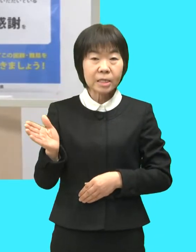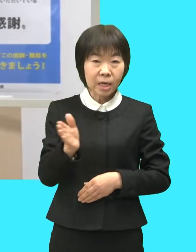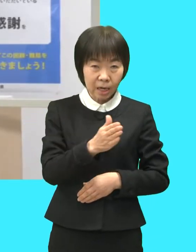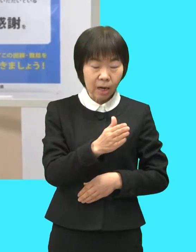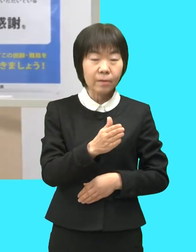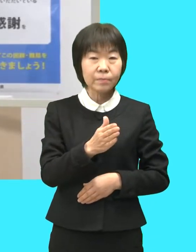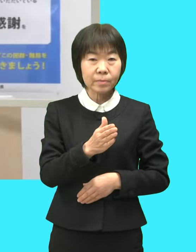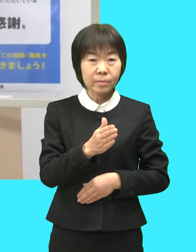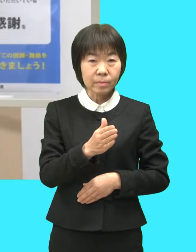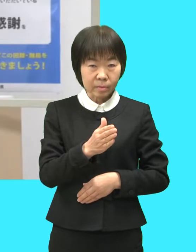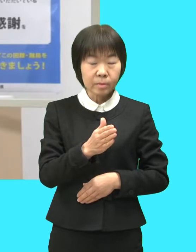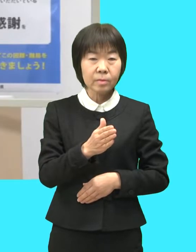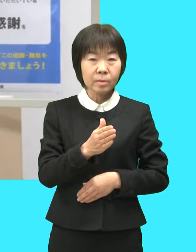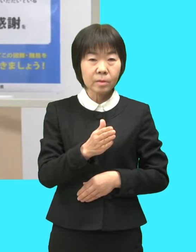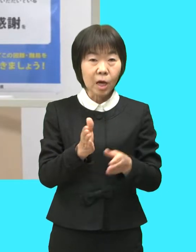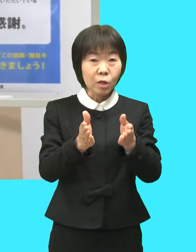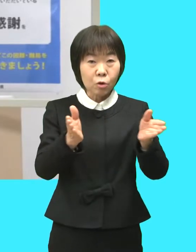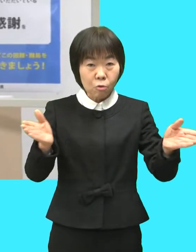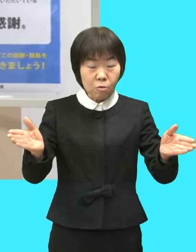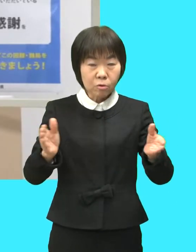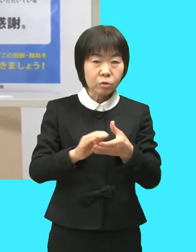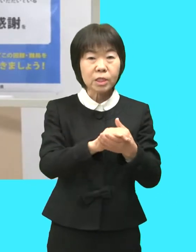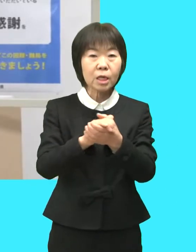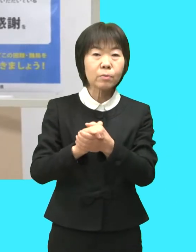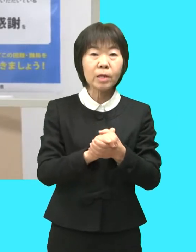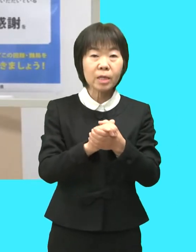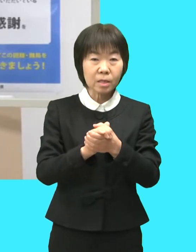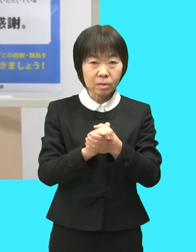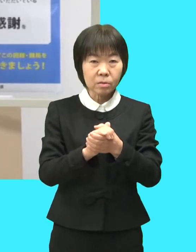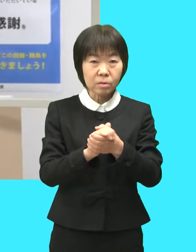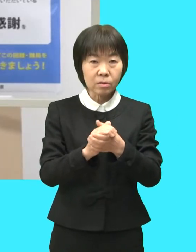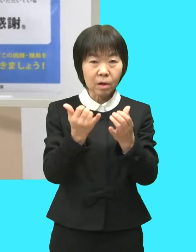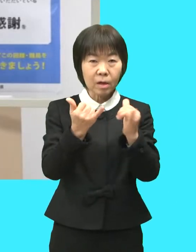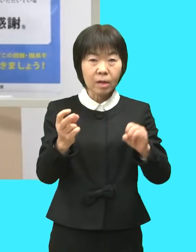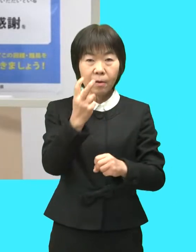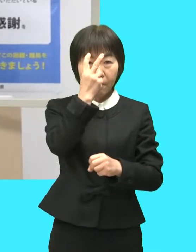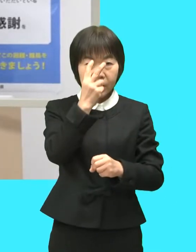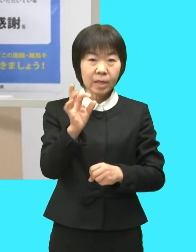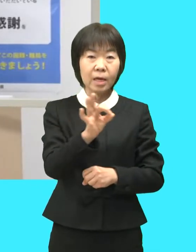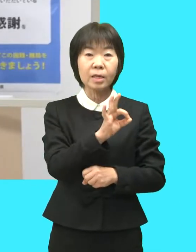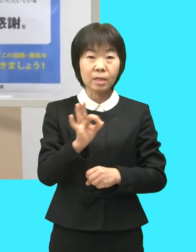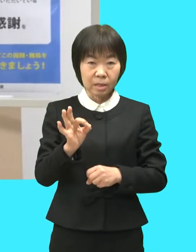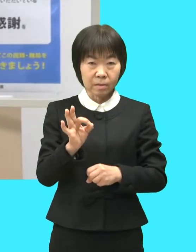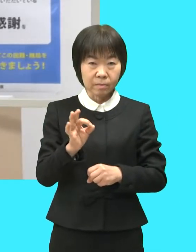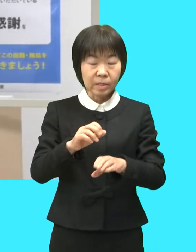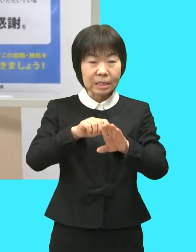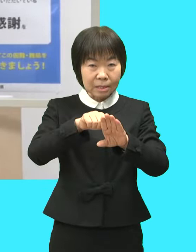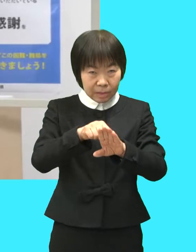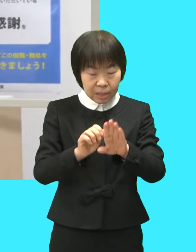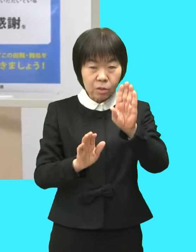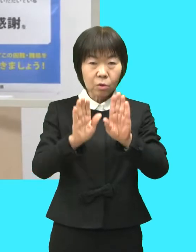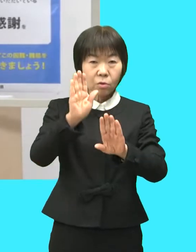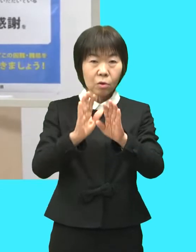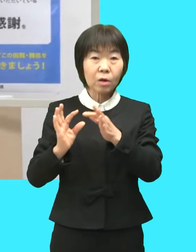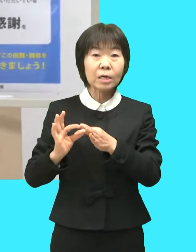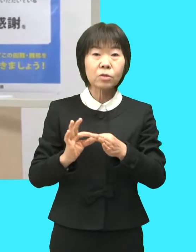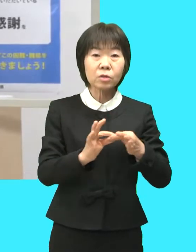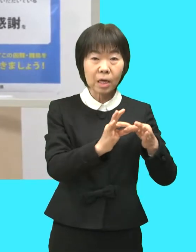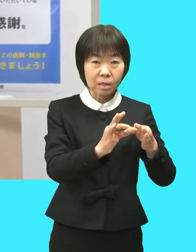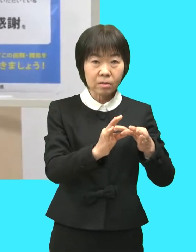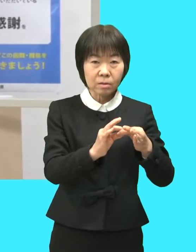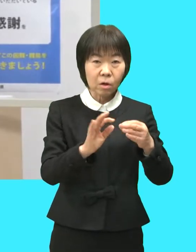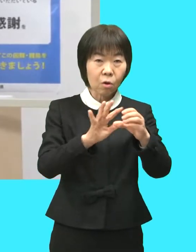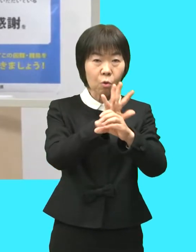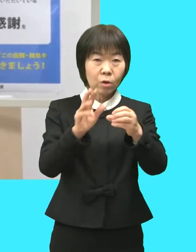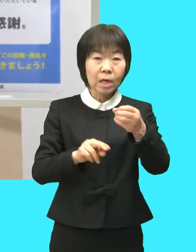くして広く親しまれている民芸品です。厳しい状況が続いている新